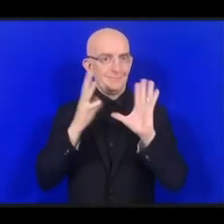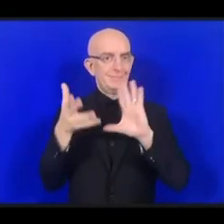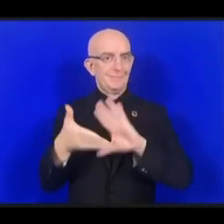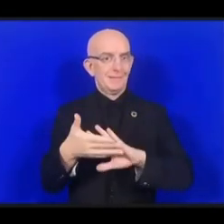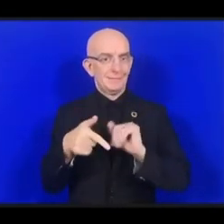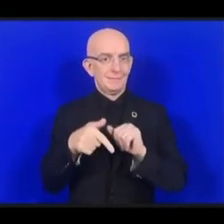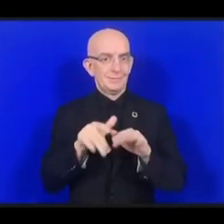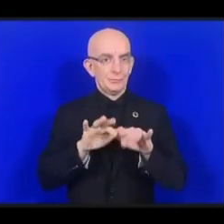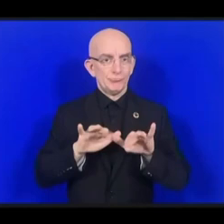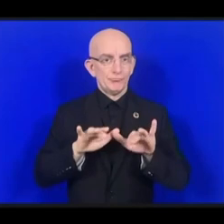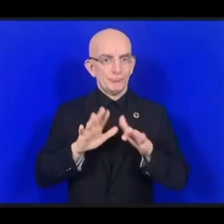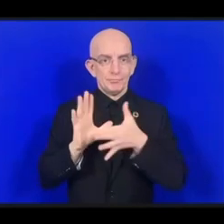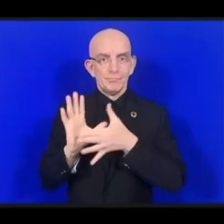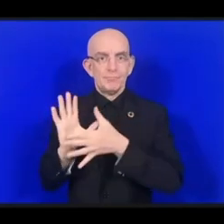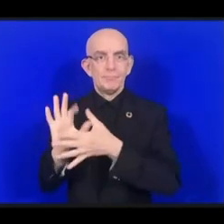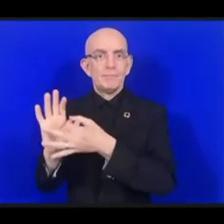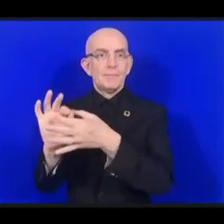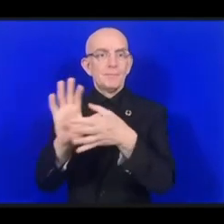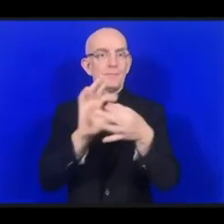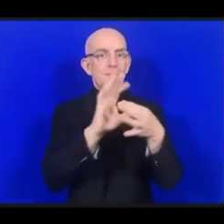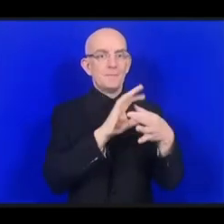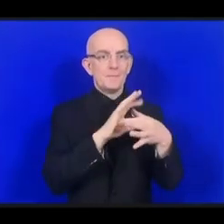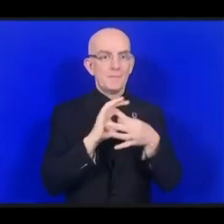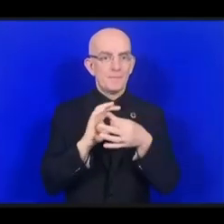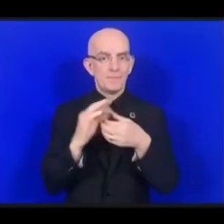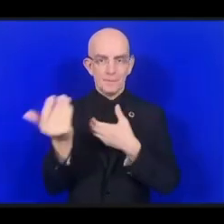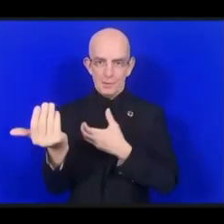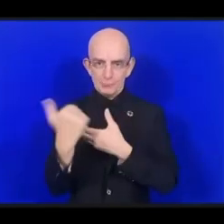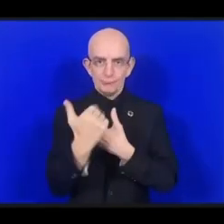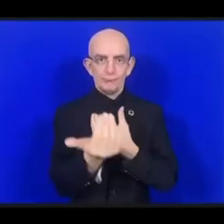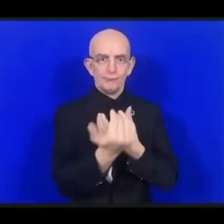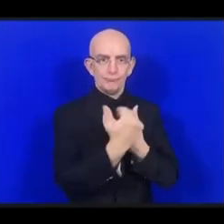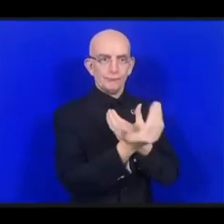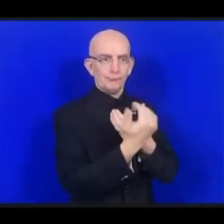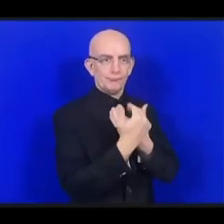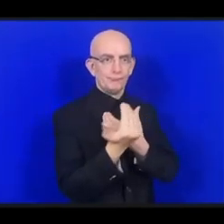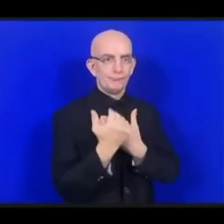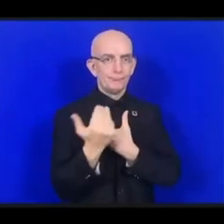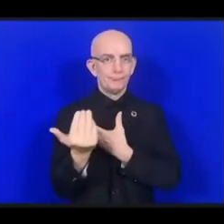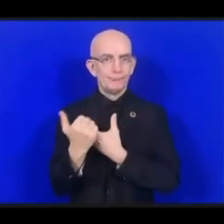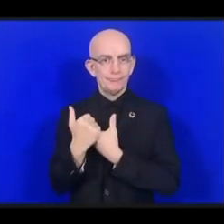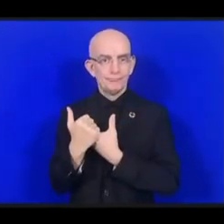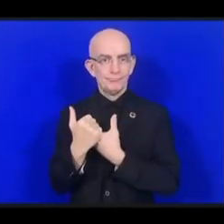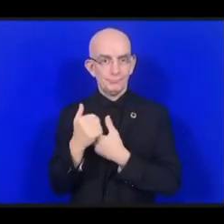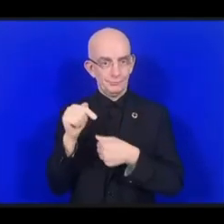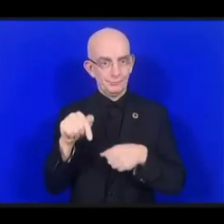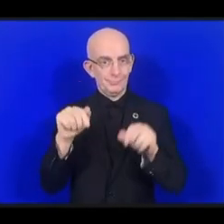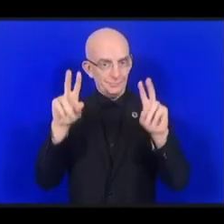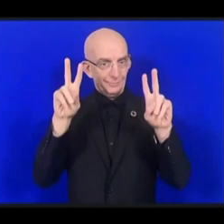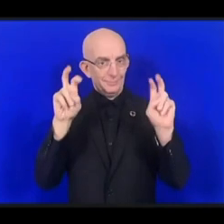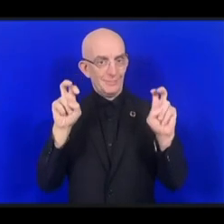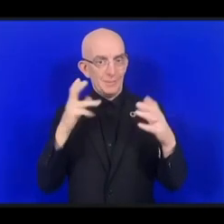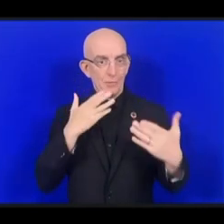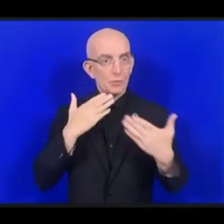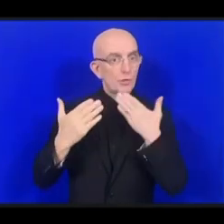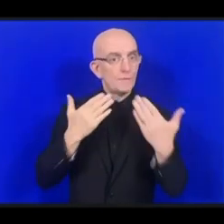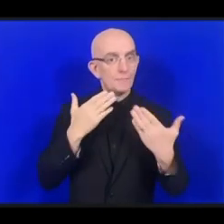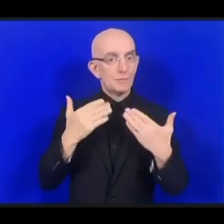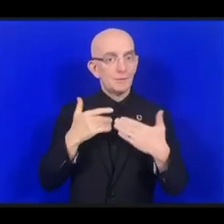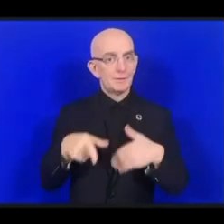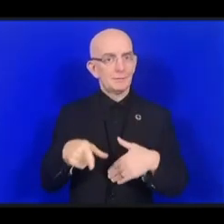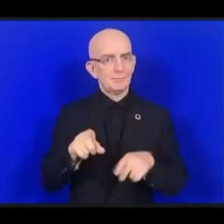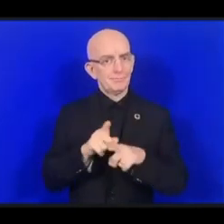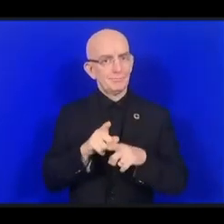ますあらゆる人の後押しをするためのインターネットでありますこの世